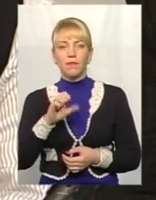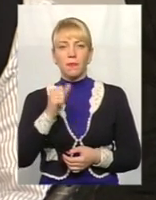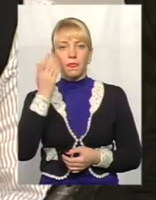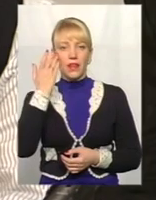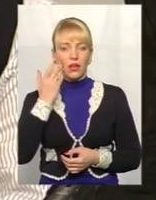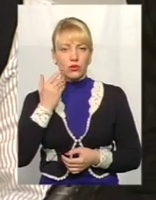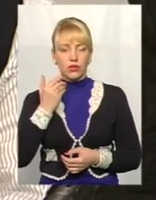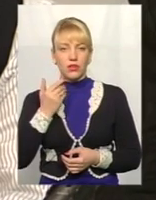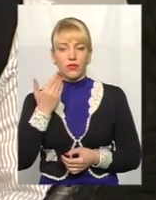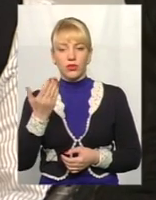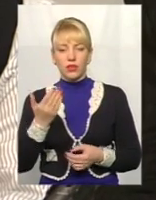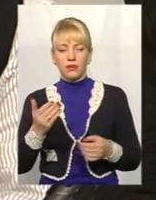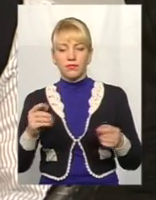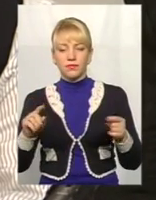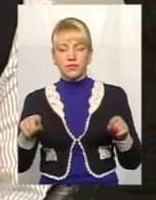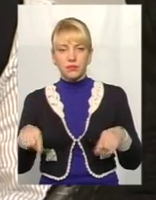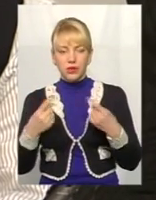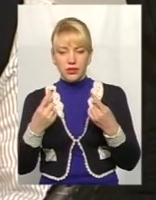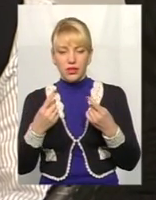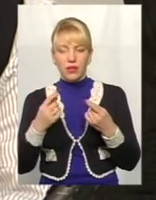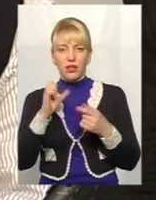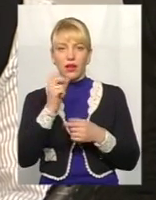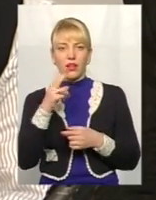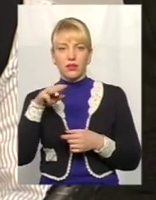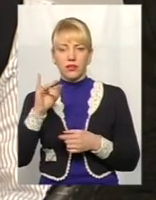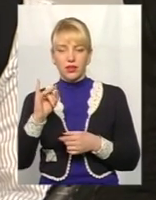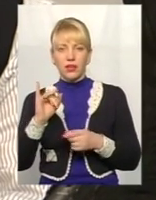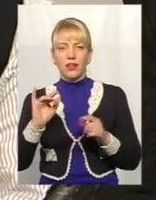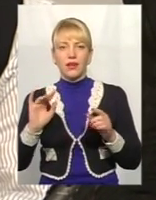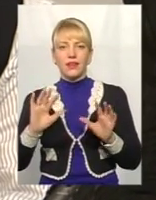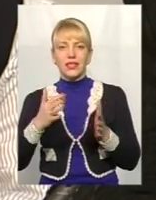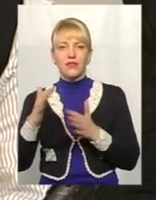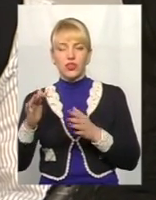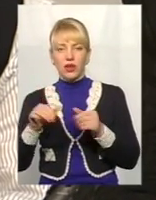ми підняли вже акти надзвичайних комісій,